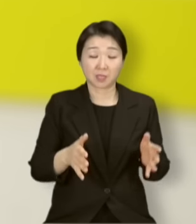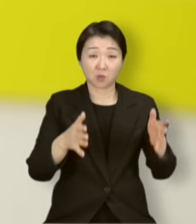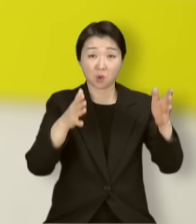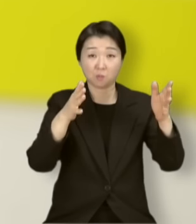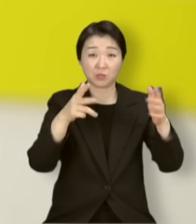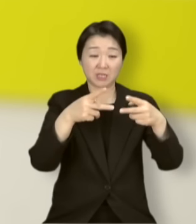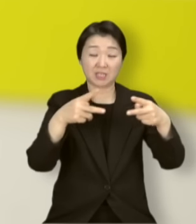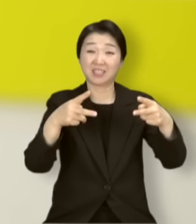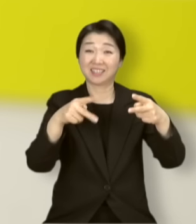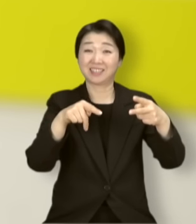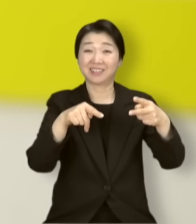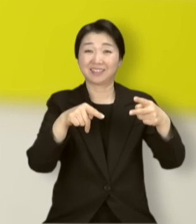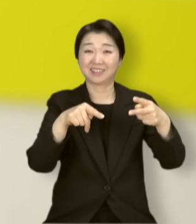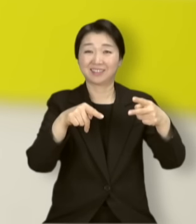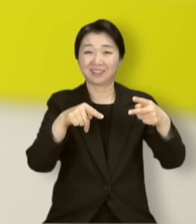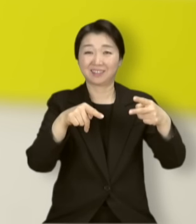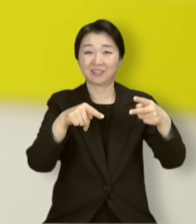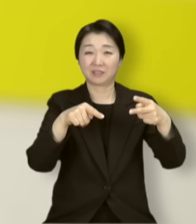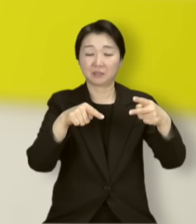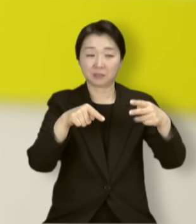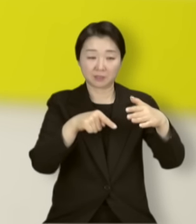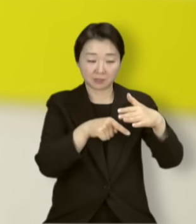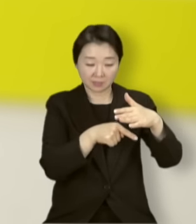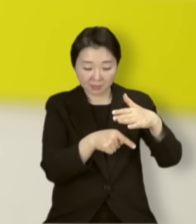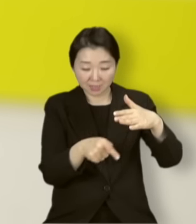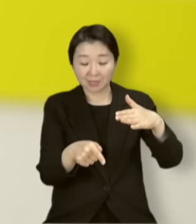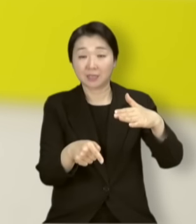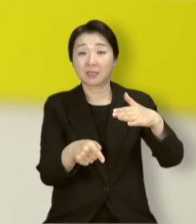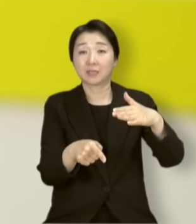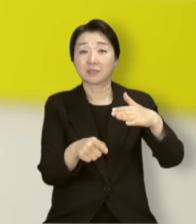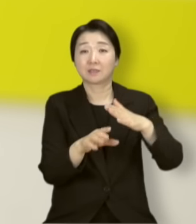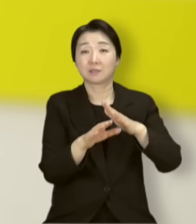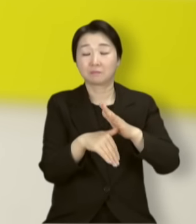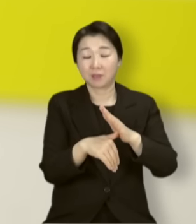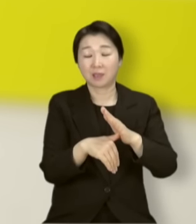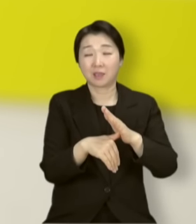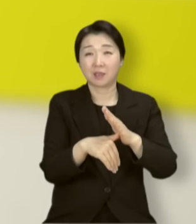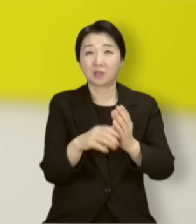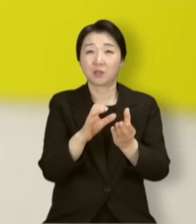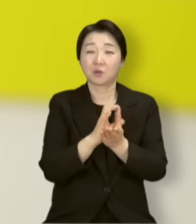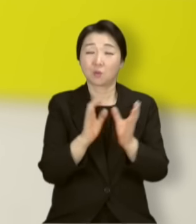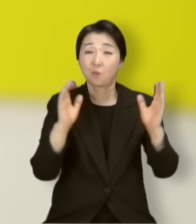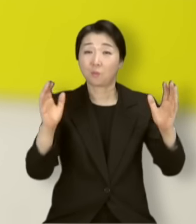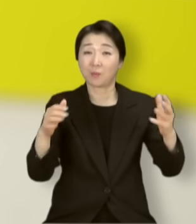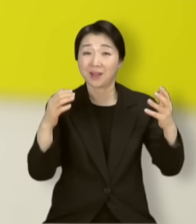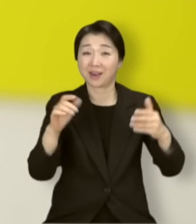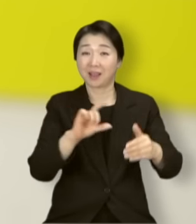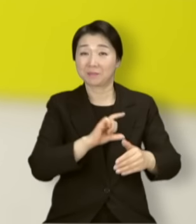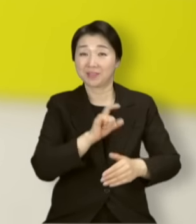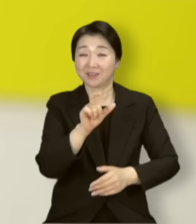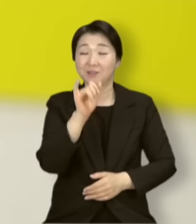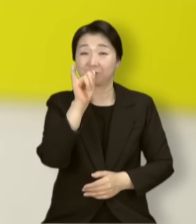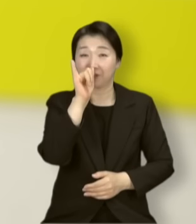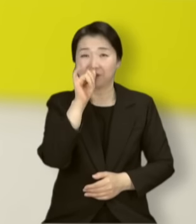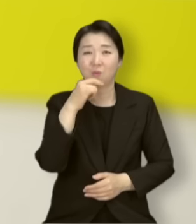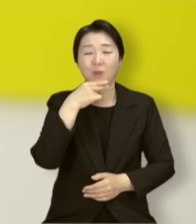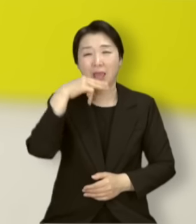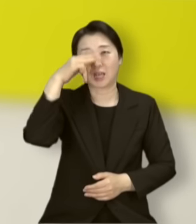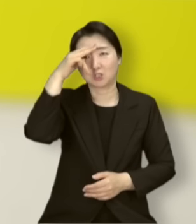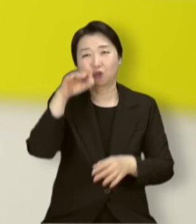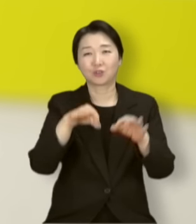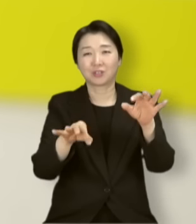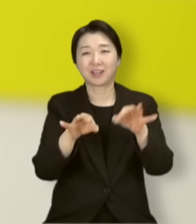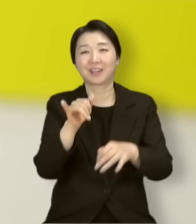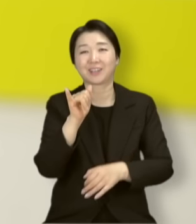건물이 2층 건물인데 네. 지하 1층에는 꽃바람이라고 이름이 불어있는 일종의